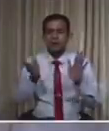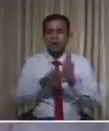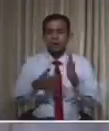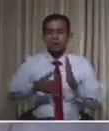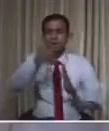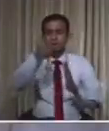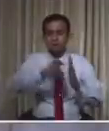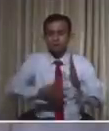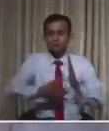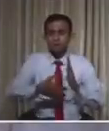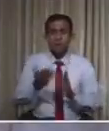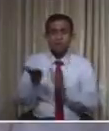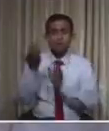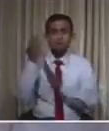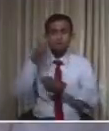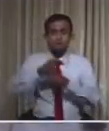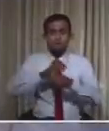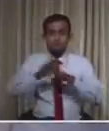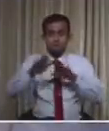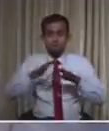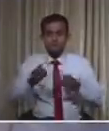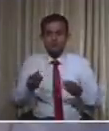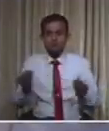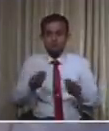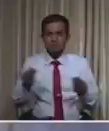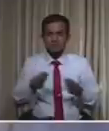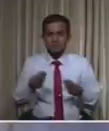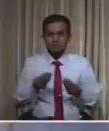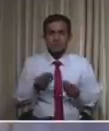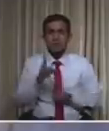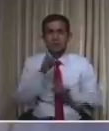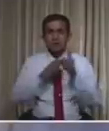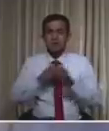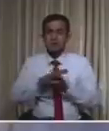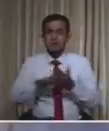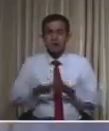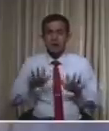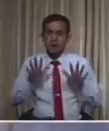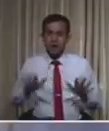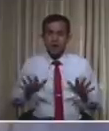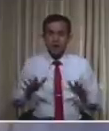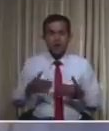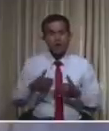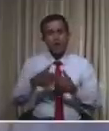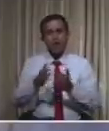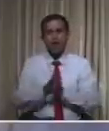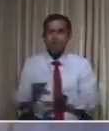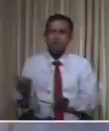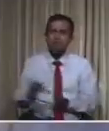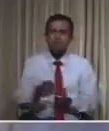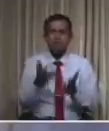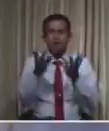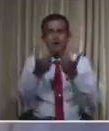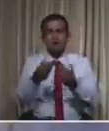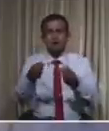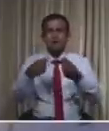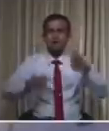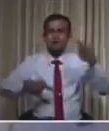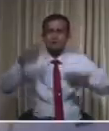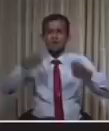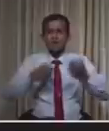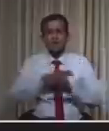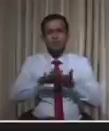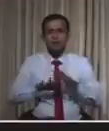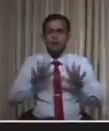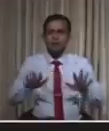සහ පෞගිය යාපාලන කාලයේ වෙච්ච අඩුපාඩු පිළිබඳව කතා කරන්න අපි ලෑස්ති වෙලා ඉන්නේ. ඒ නිසා ඕනම දවස් ගානක් දෙන්න ඒ විවාද කරන්න අපි ලෑස්ති.